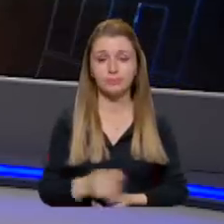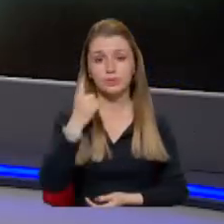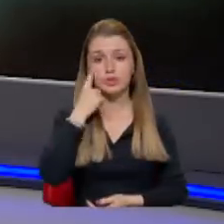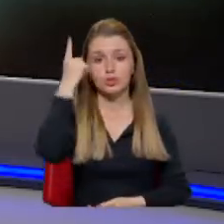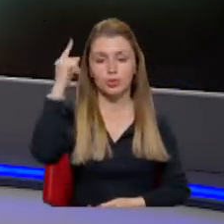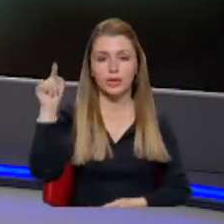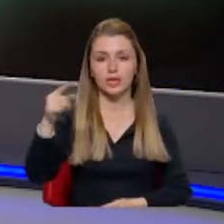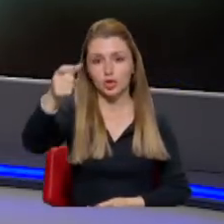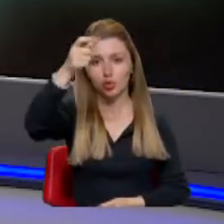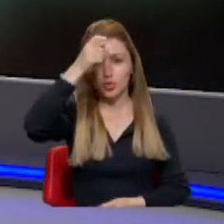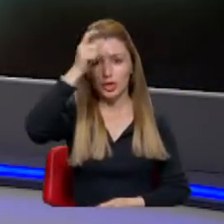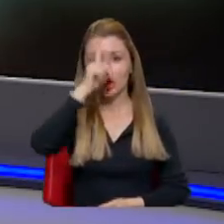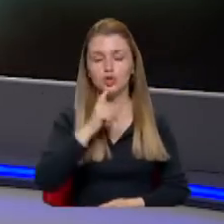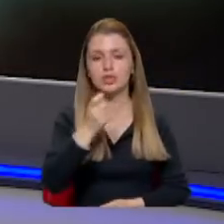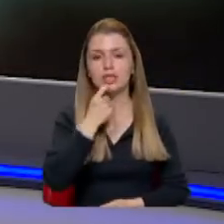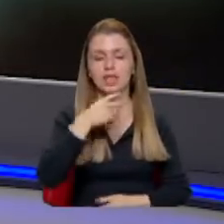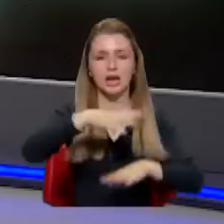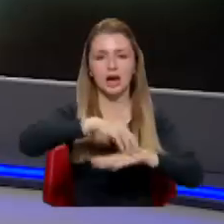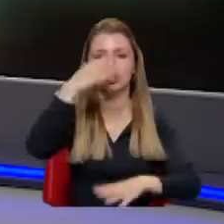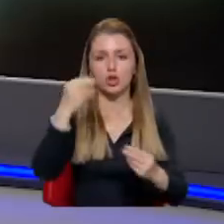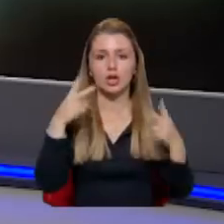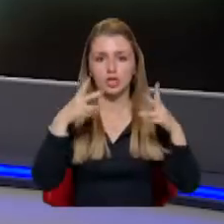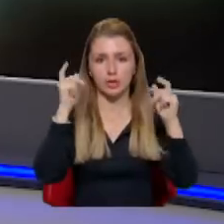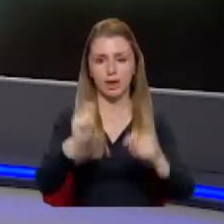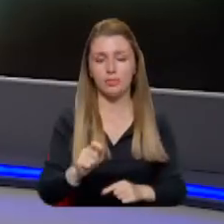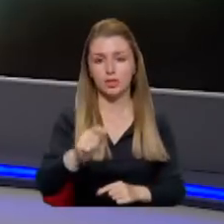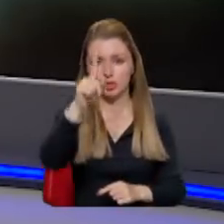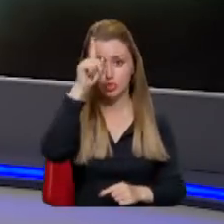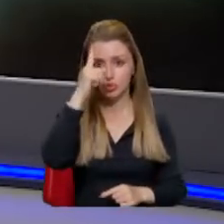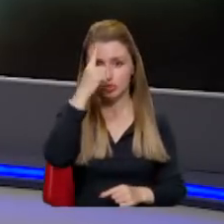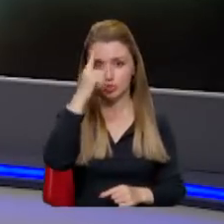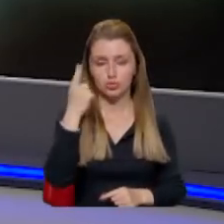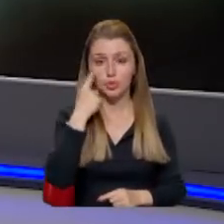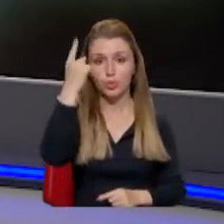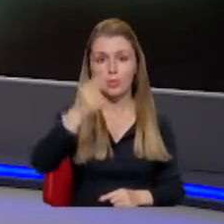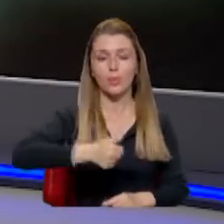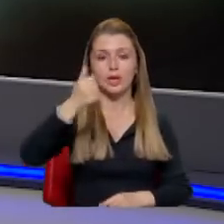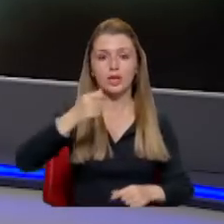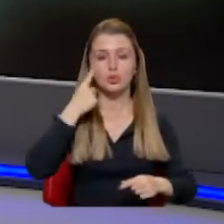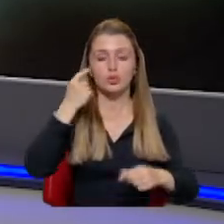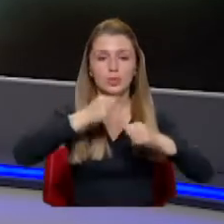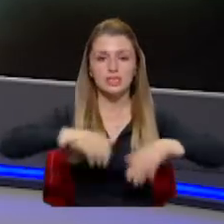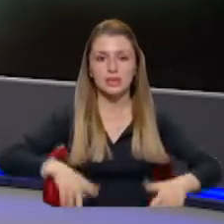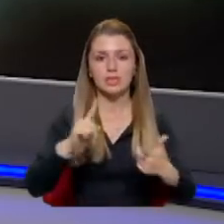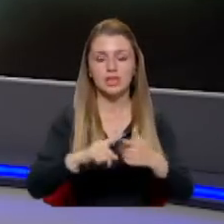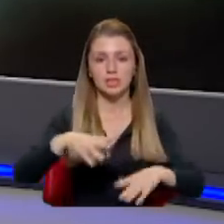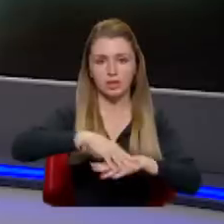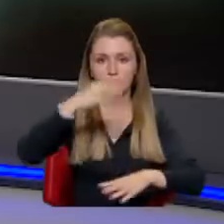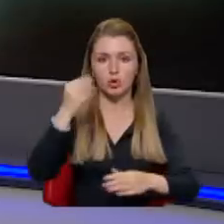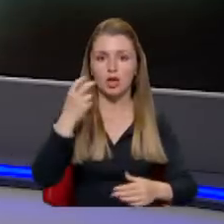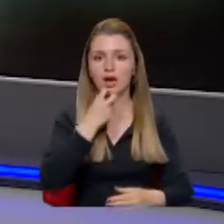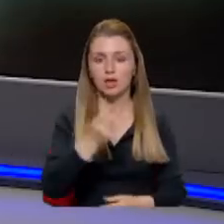Cumhurbaşkanı Türkiye yüzyılının kabinesi olarak açıkladı Cumhurbaşkanlığı hükümet sisteminin de ikinci kabinesi olan